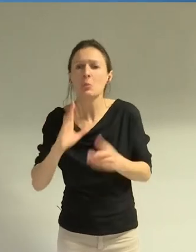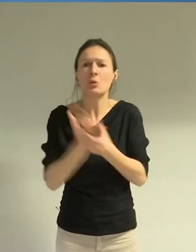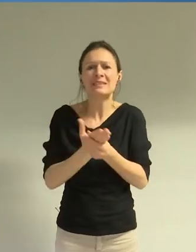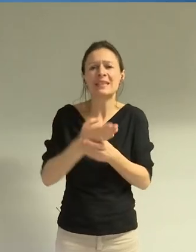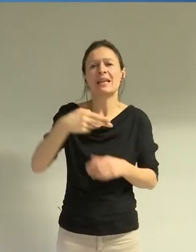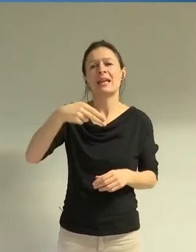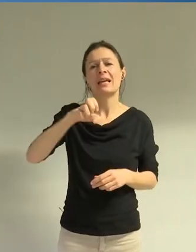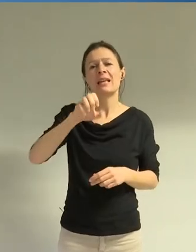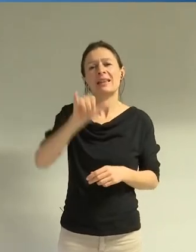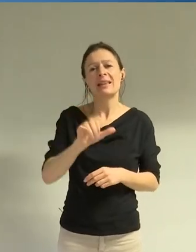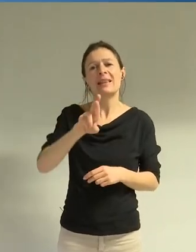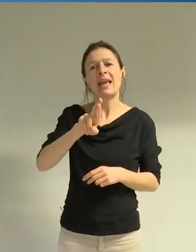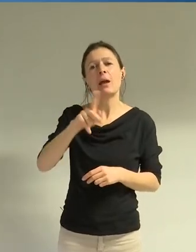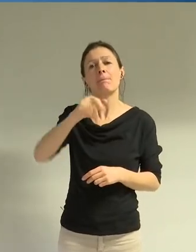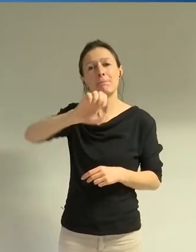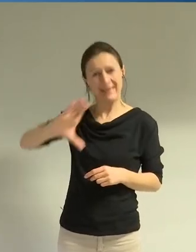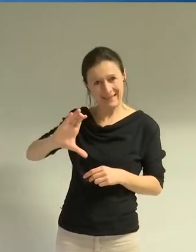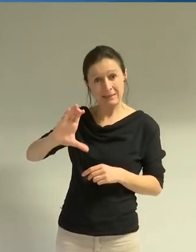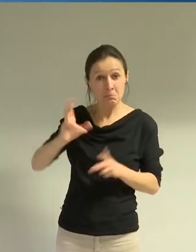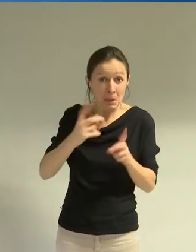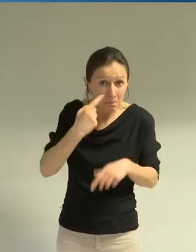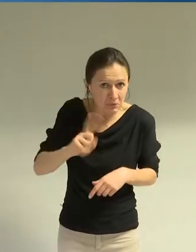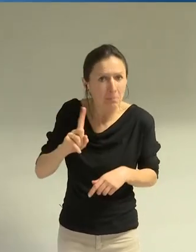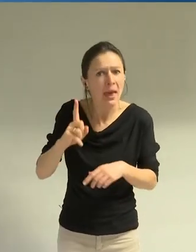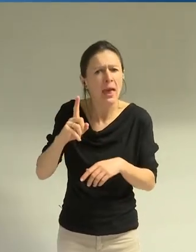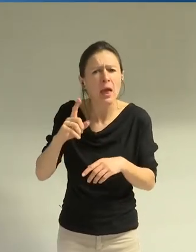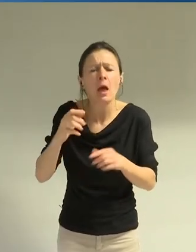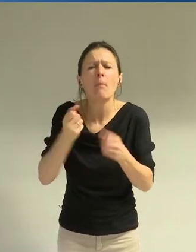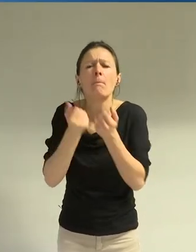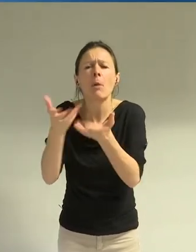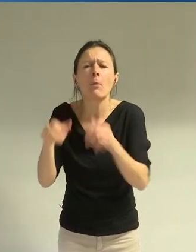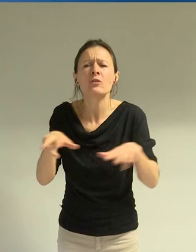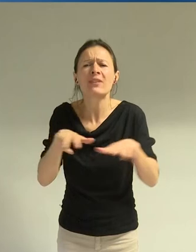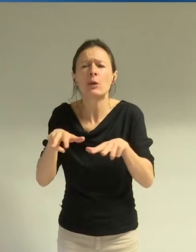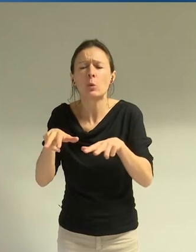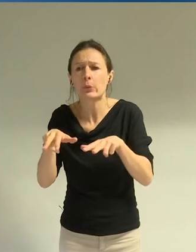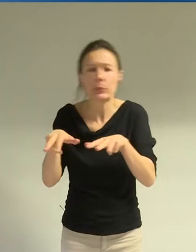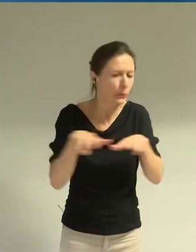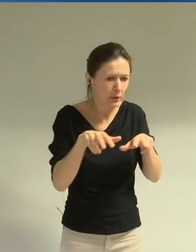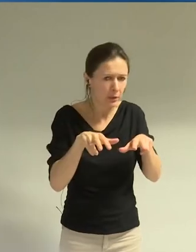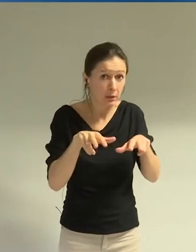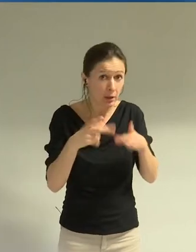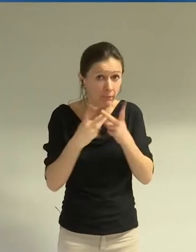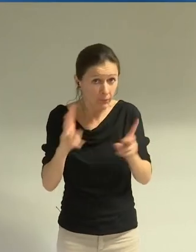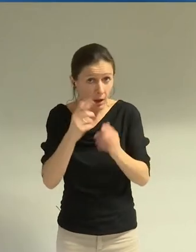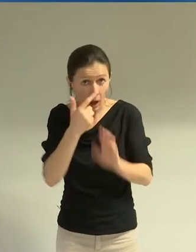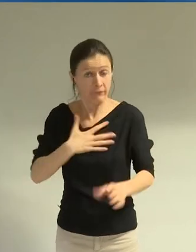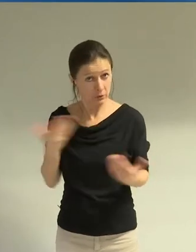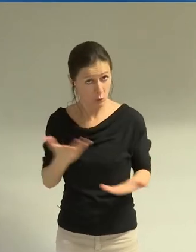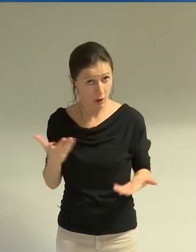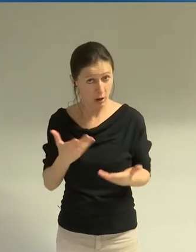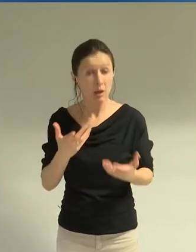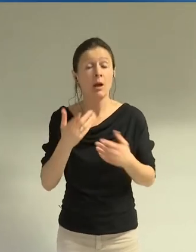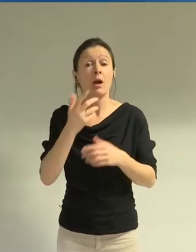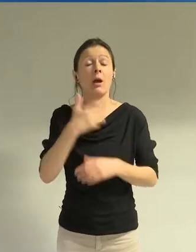vous invite à rembobinez un peu le film la position de la ville est très clair nous reconnaissons évidemment à la mairie de saint